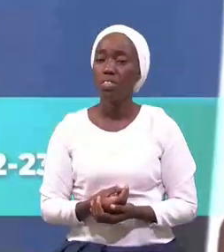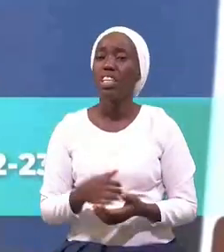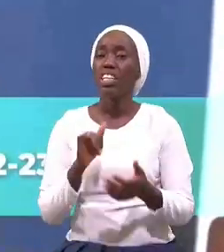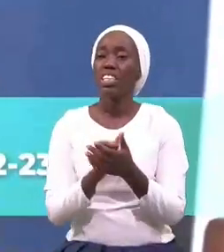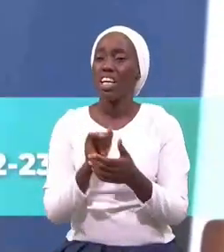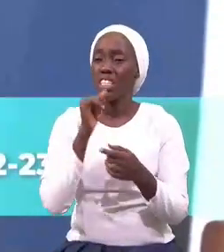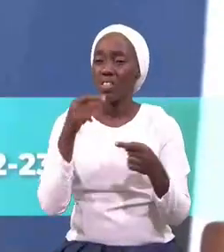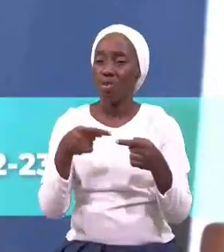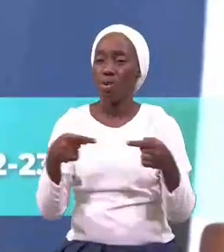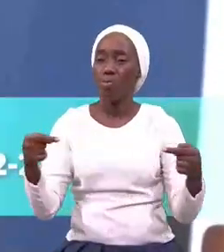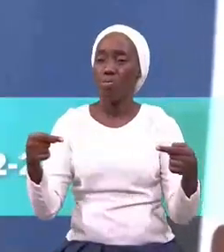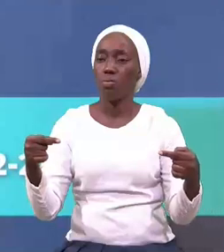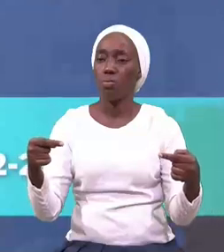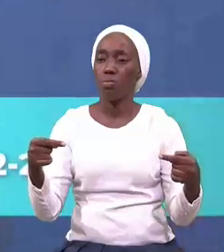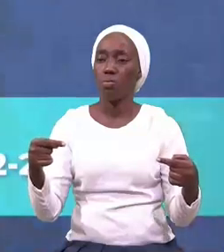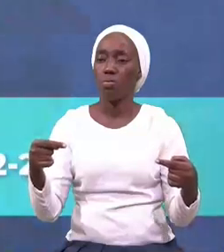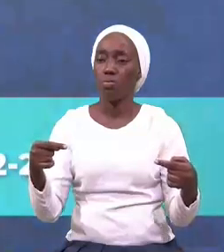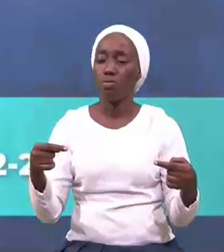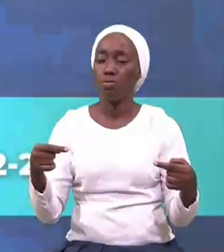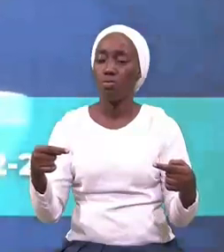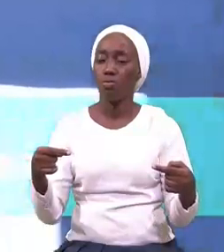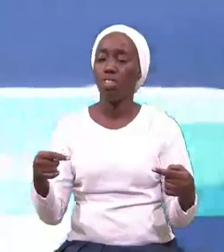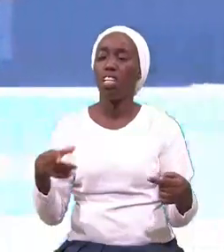Toi, tu dis, je n'ai pas le courage. Ça, c'est une contradiction.